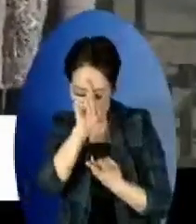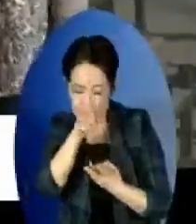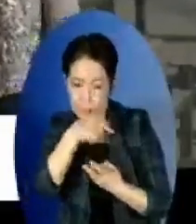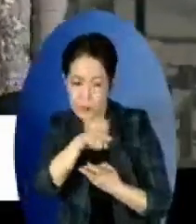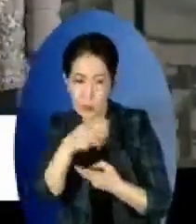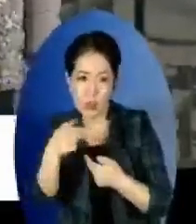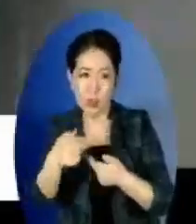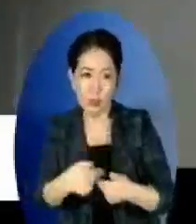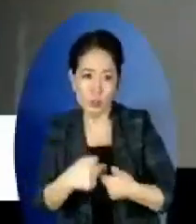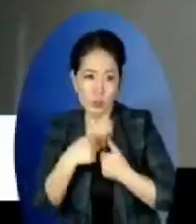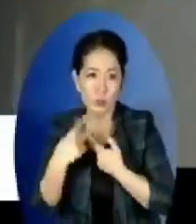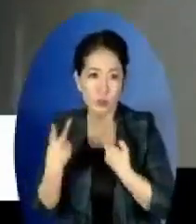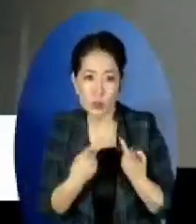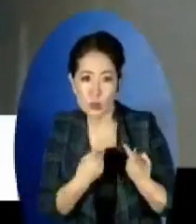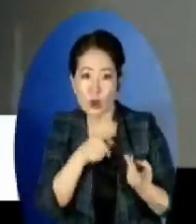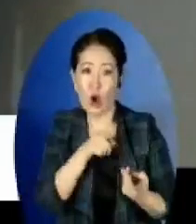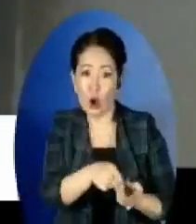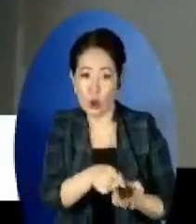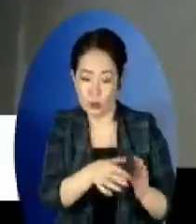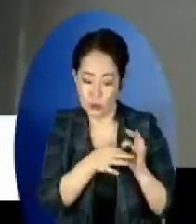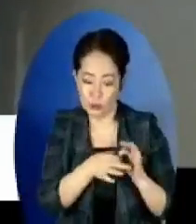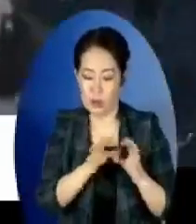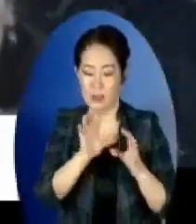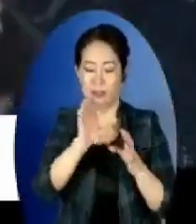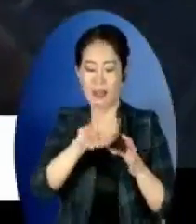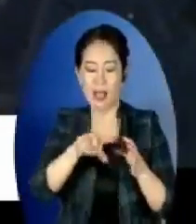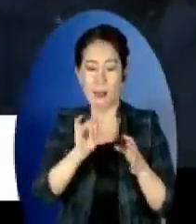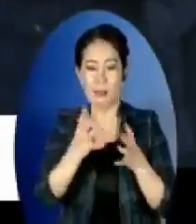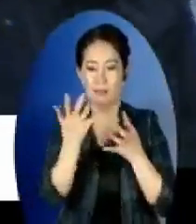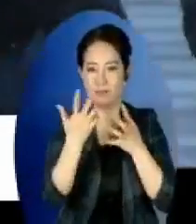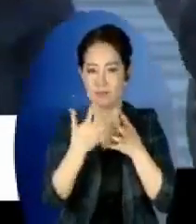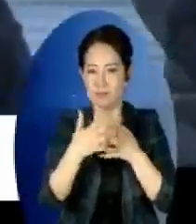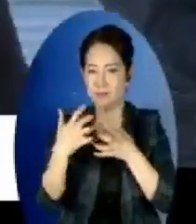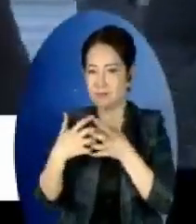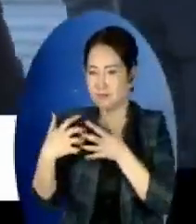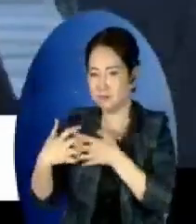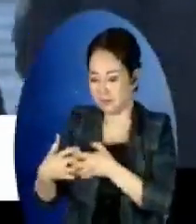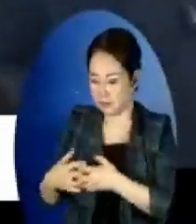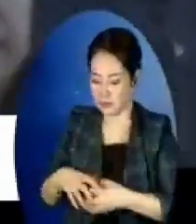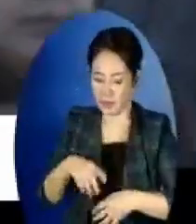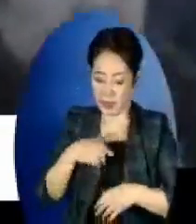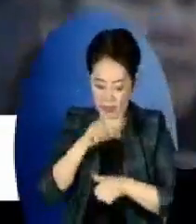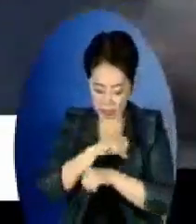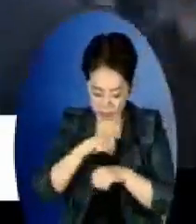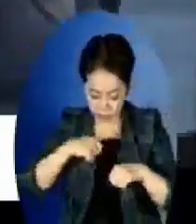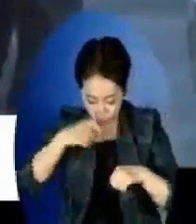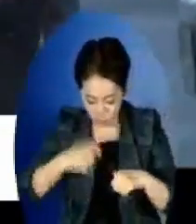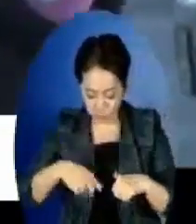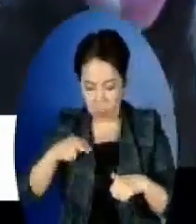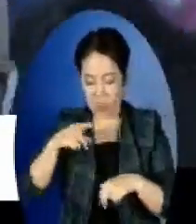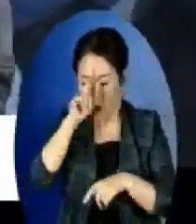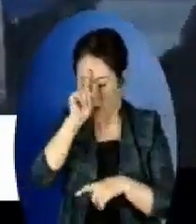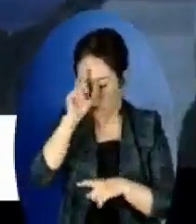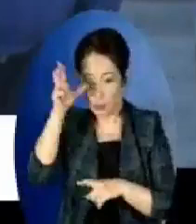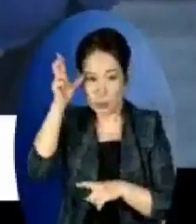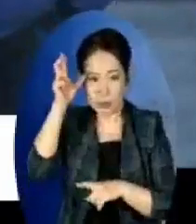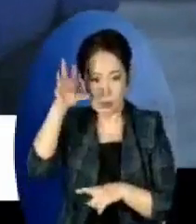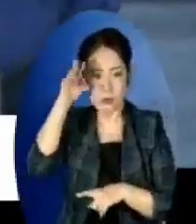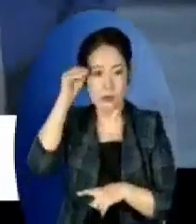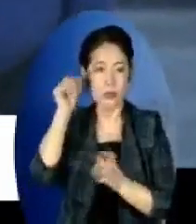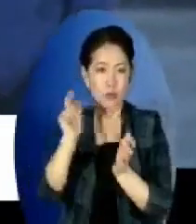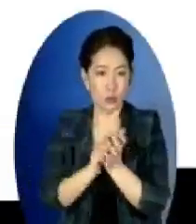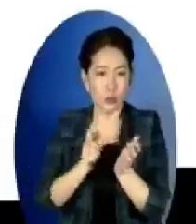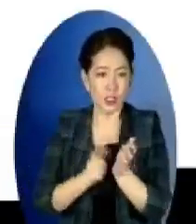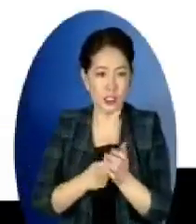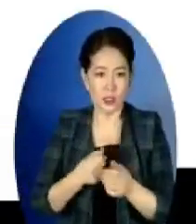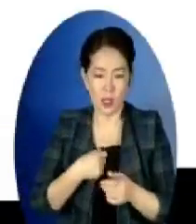үйлчилгээ чиглэгдэнэ. Энд бүхэл салбарын хамтын ажиллагаа эргэн таны эрүүл мэндийн боловсрал чухал. Өнөөдөр эрүүл байхын тулд зарцуулж байгаа таны